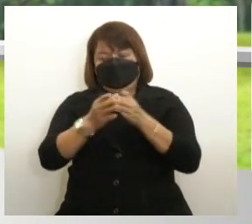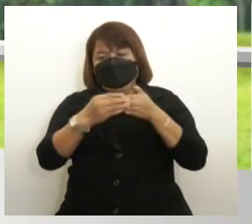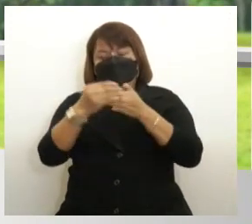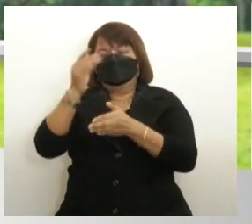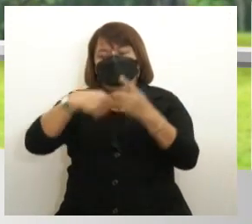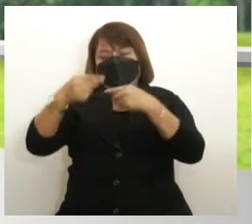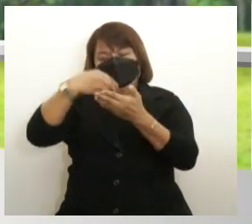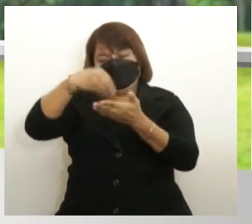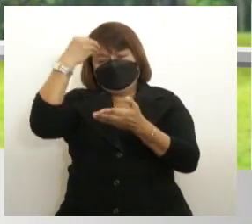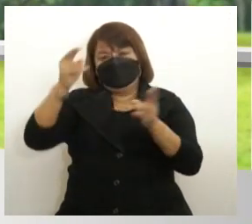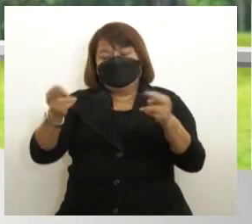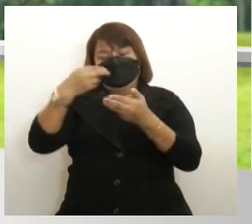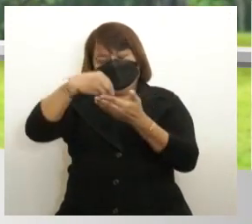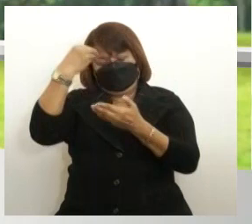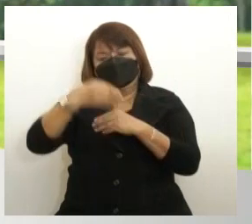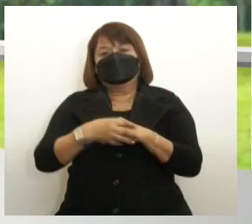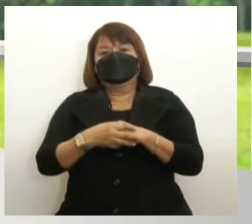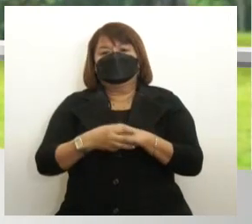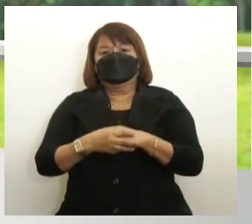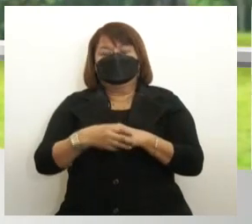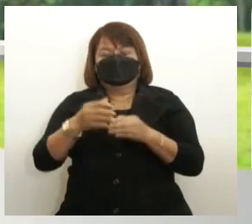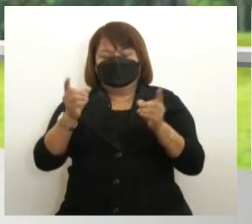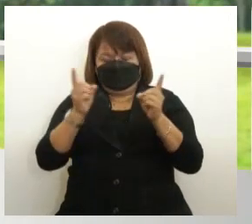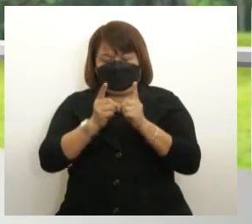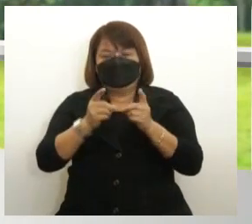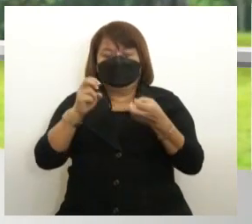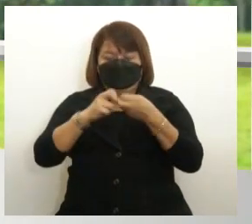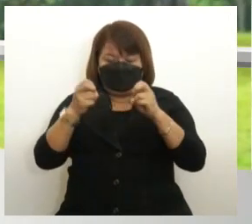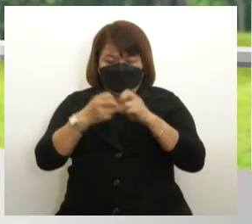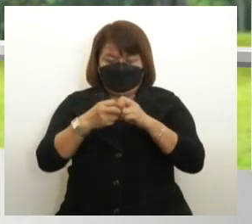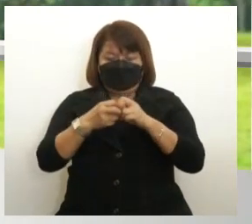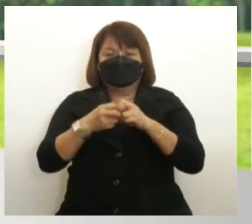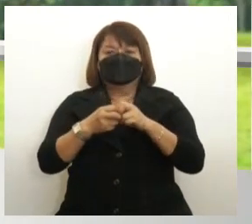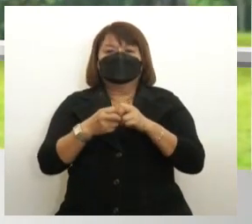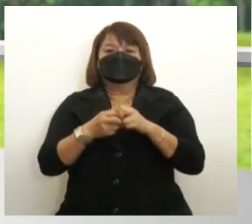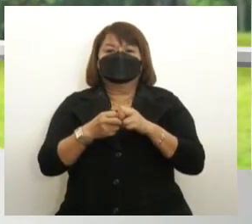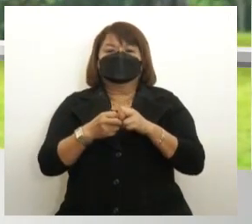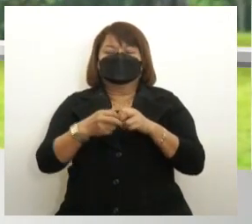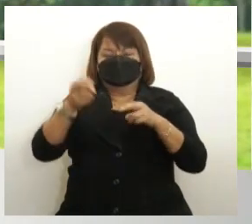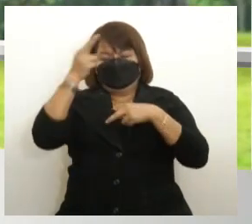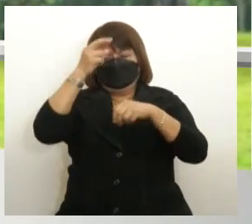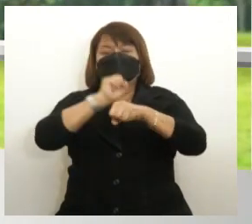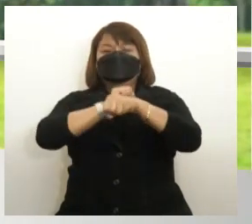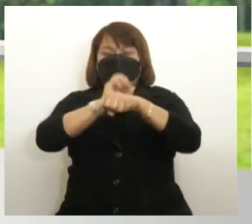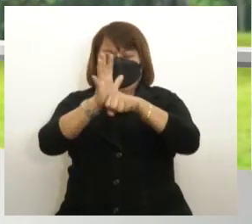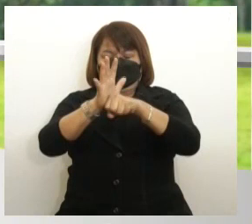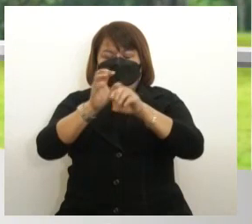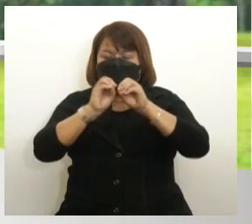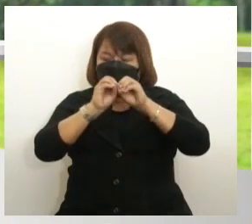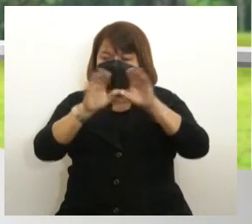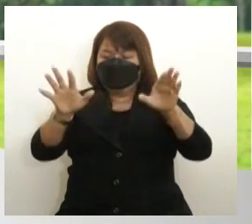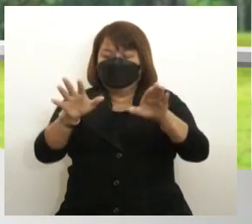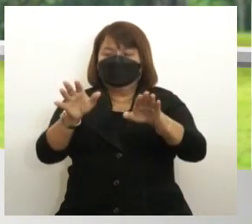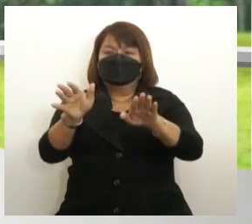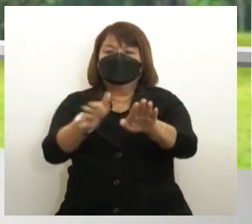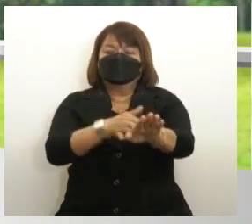าสู่ห้องเรียนหลังที่เหล่านั้นได้เผชิญกับสภาวะนะคะของโรคติดต่อโควิด-19 มาอย่างยาวนาน